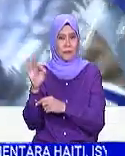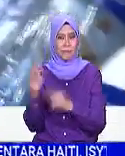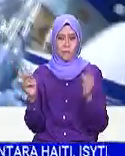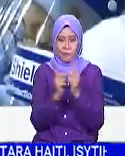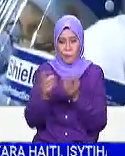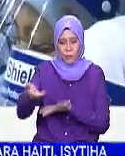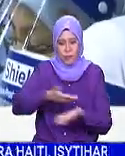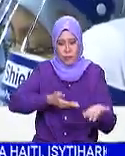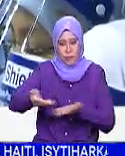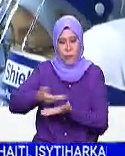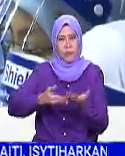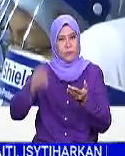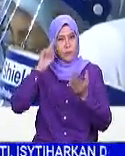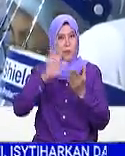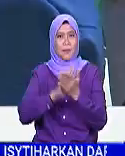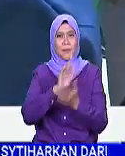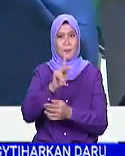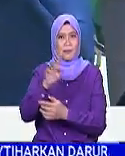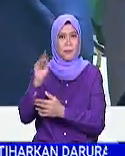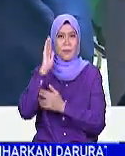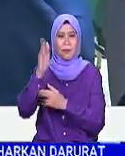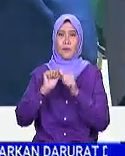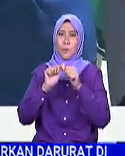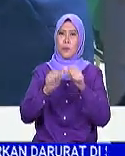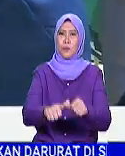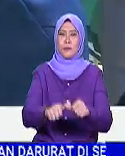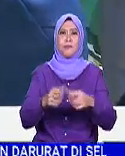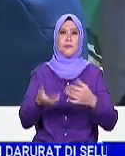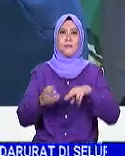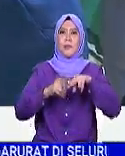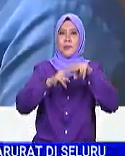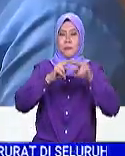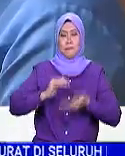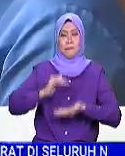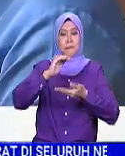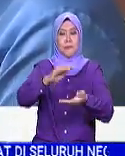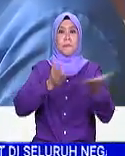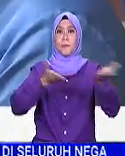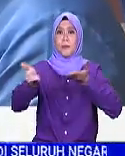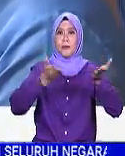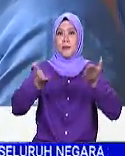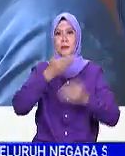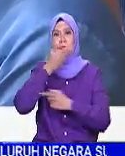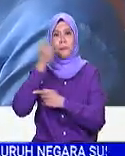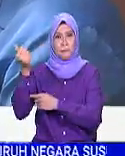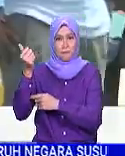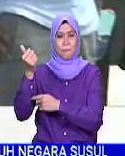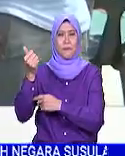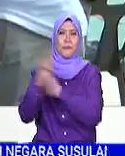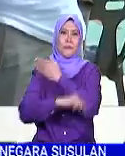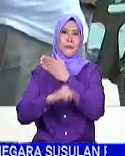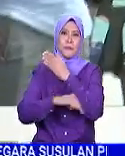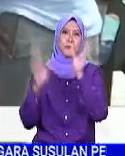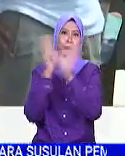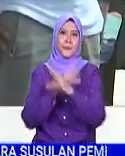pertemuan tersebut dan beliau yakin Keke makan terus meningkatkan sistem penyampaian primatan dengan lebih efektif di